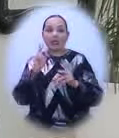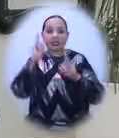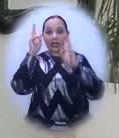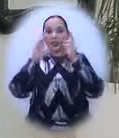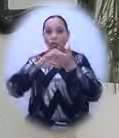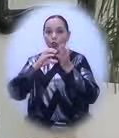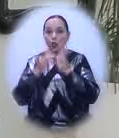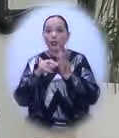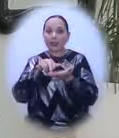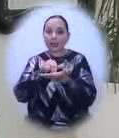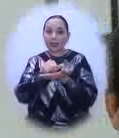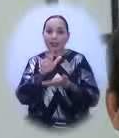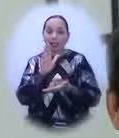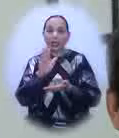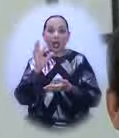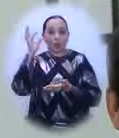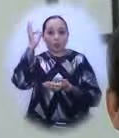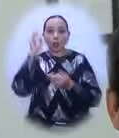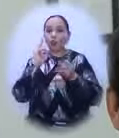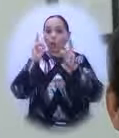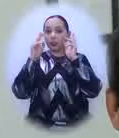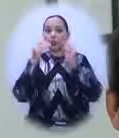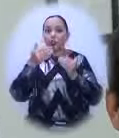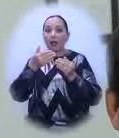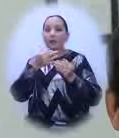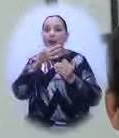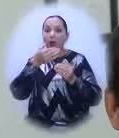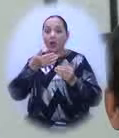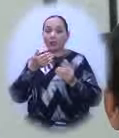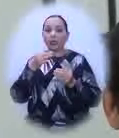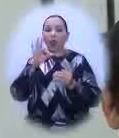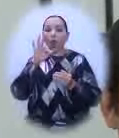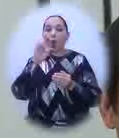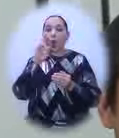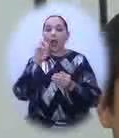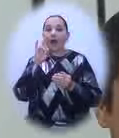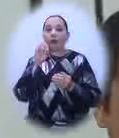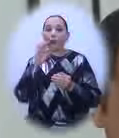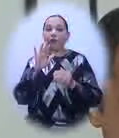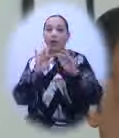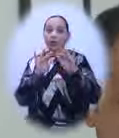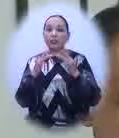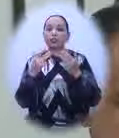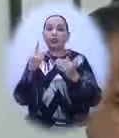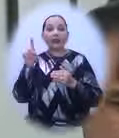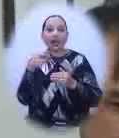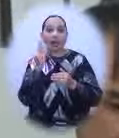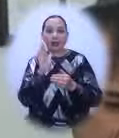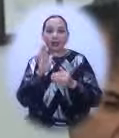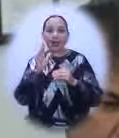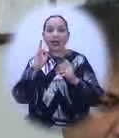sartaroshxonaga kirganda soch oldirishdan oldin akantovka qildirishni talab etishadi